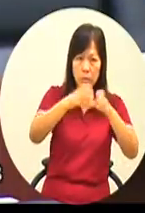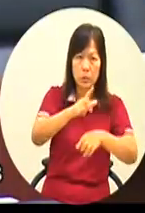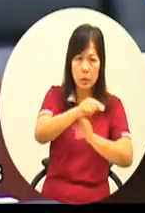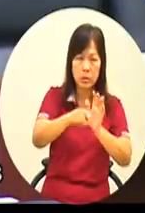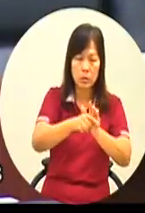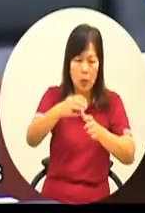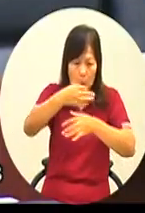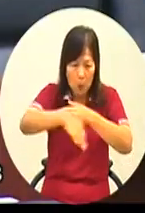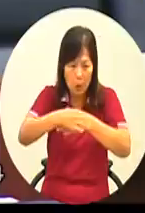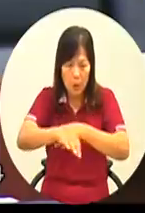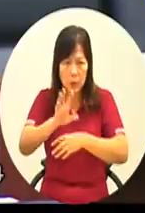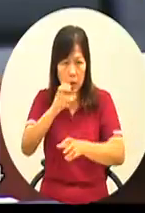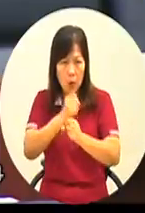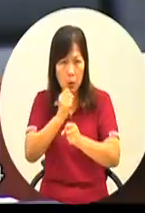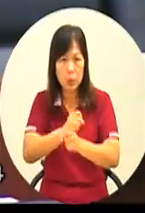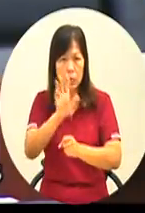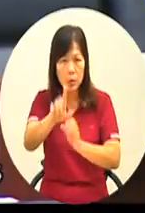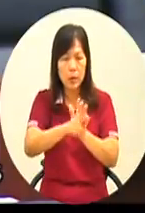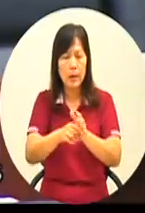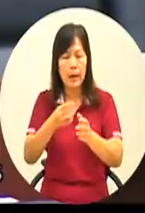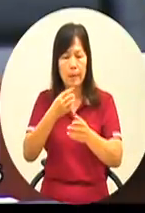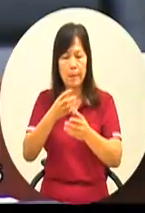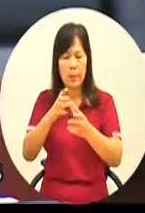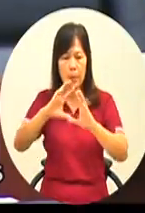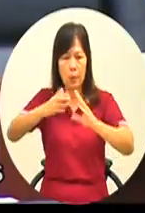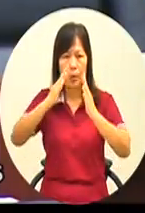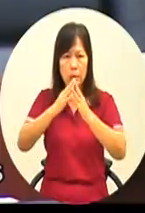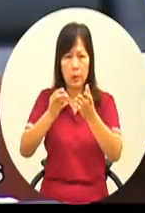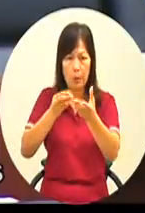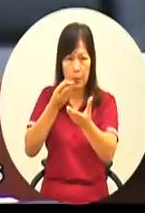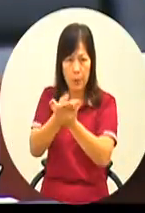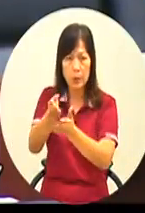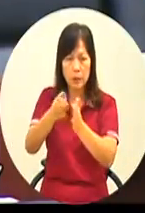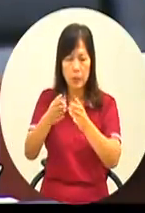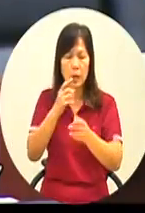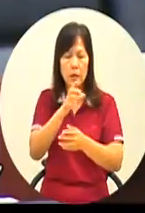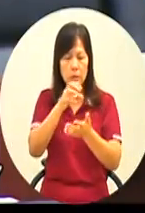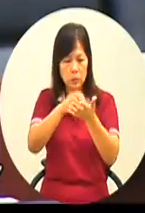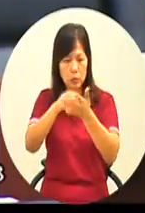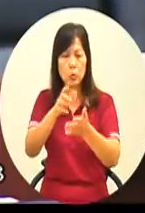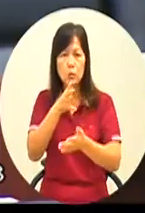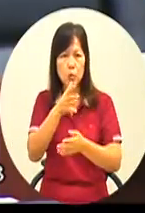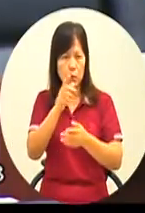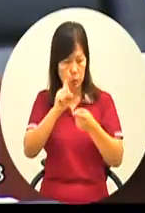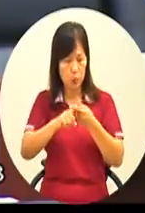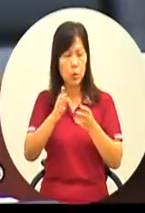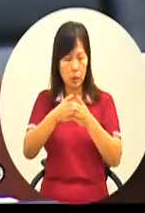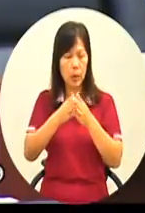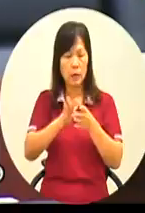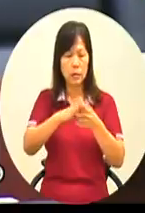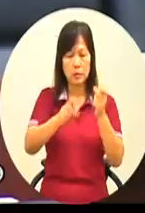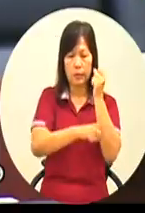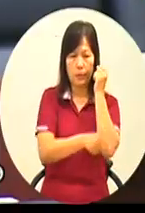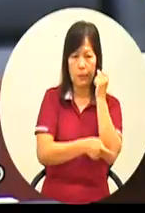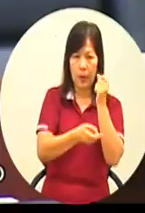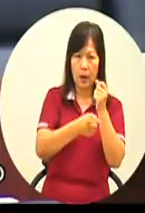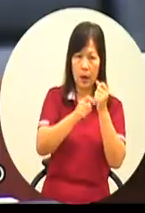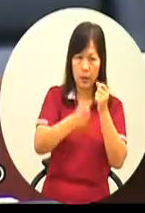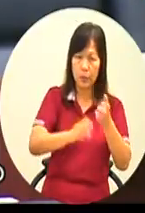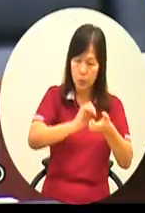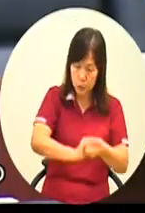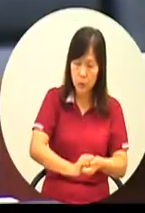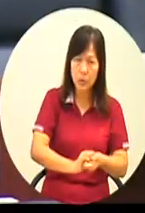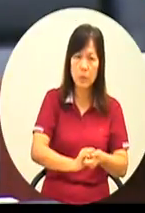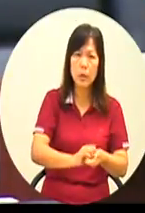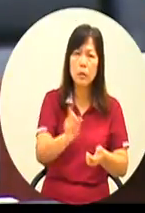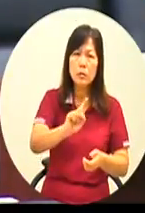疏失，应负国家赔偿责任。不好意思，我字一定要念对。那这是法院做出来的判决，那意思是什么？